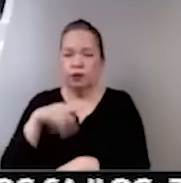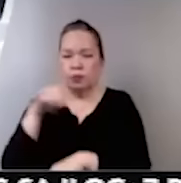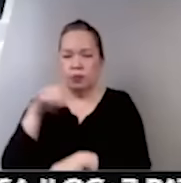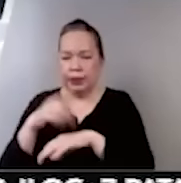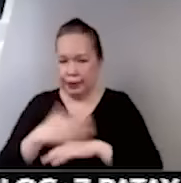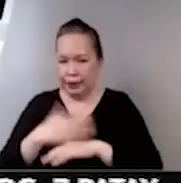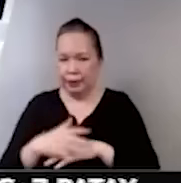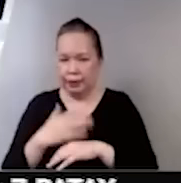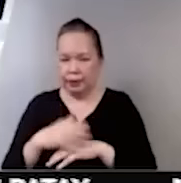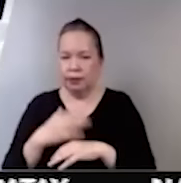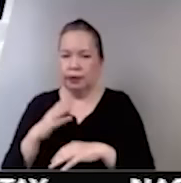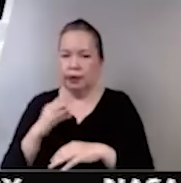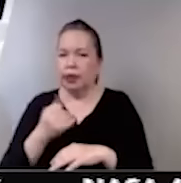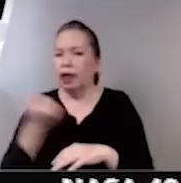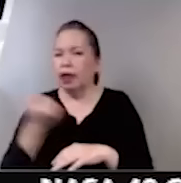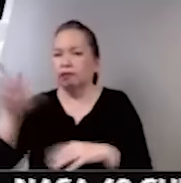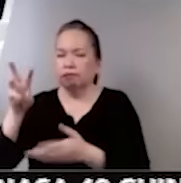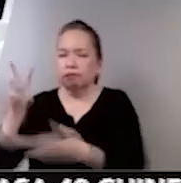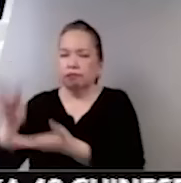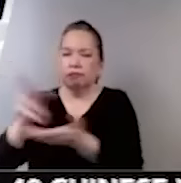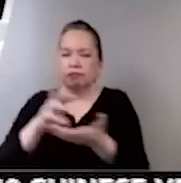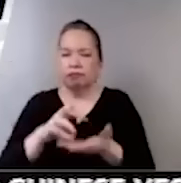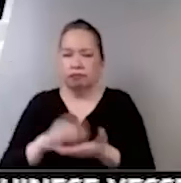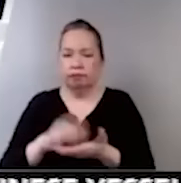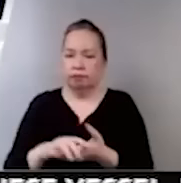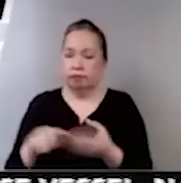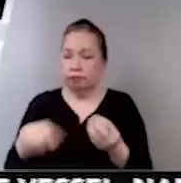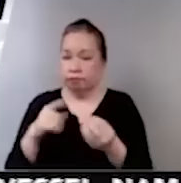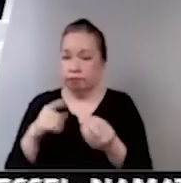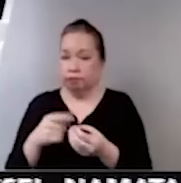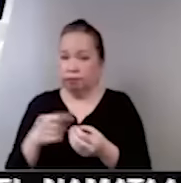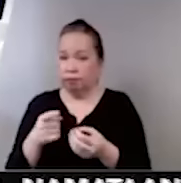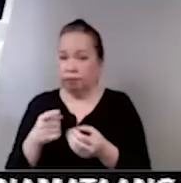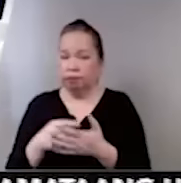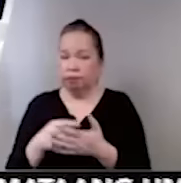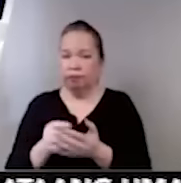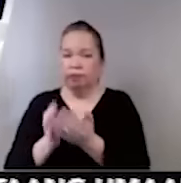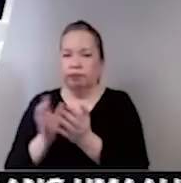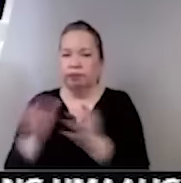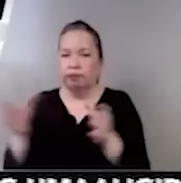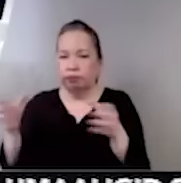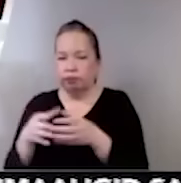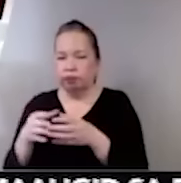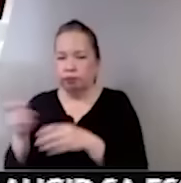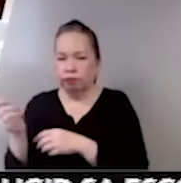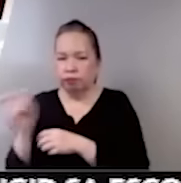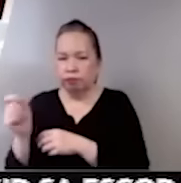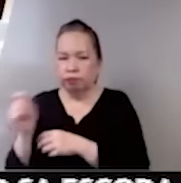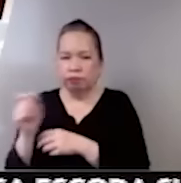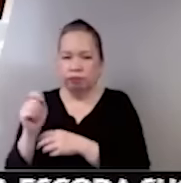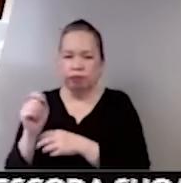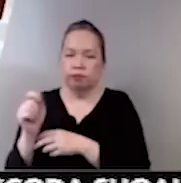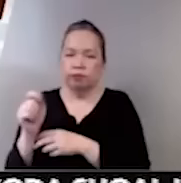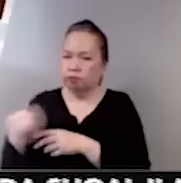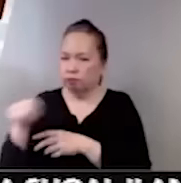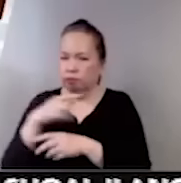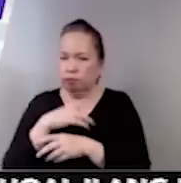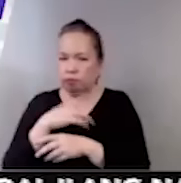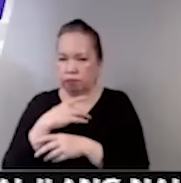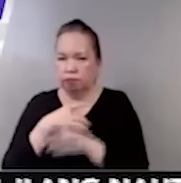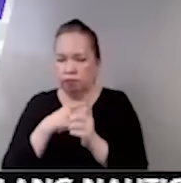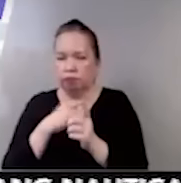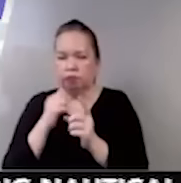ang detalye nito. Bukod sa patrol vessel ng Bureau of Fisheries and Aquatic Resources, pati na ang steel hull na fishing vessel, ginagawa na